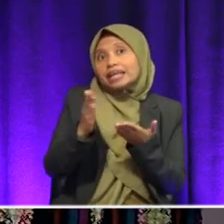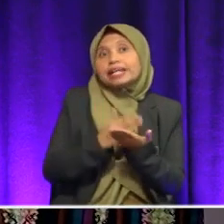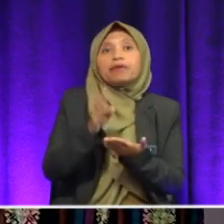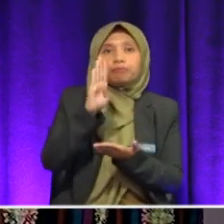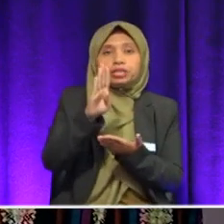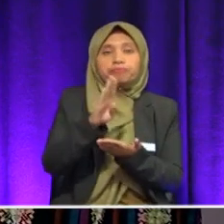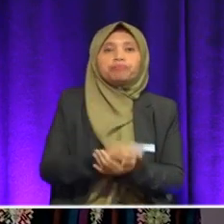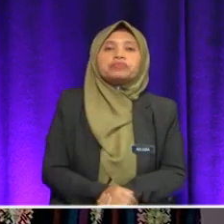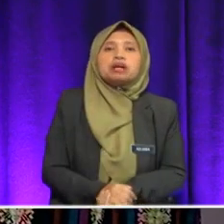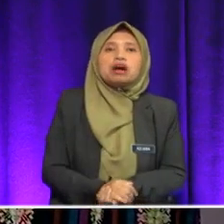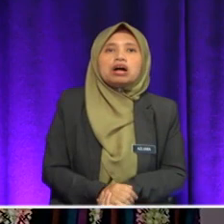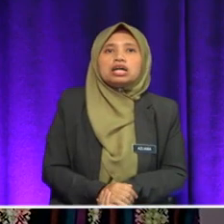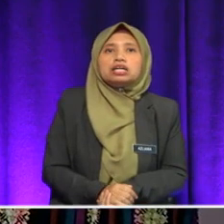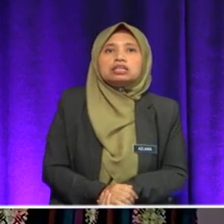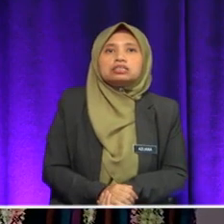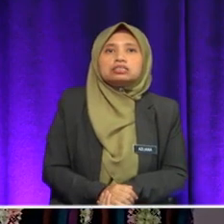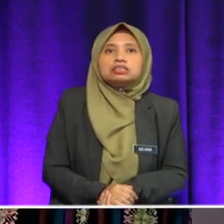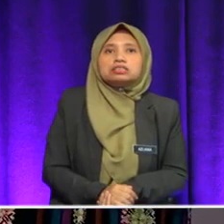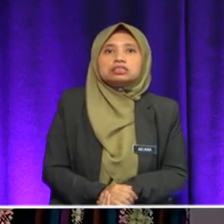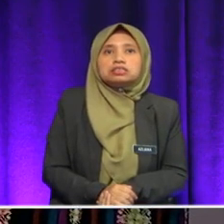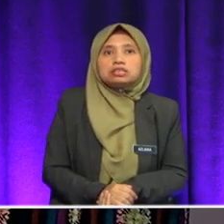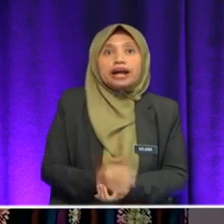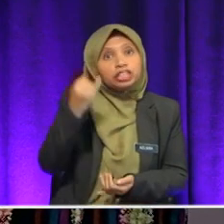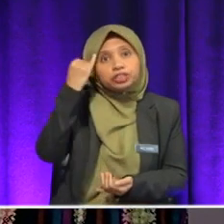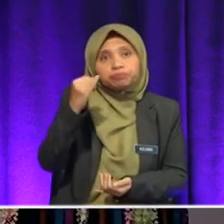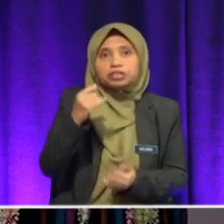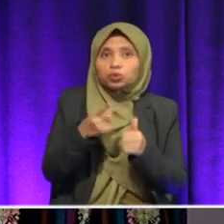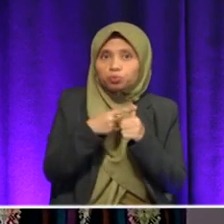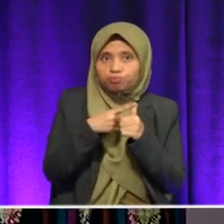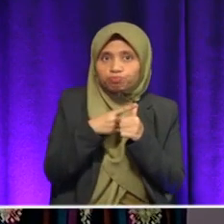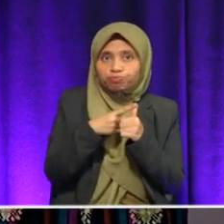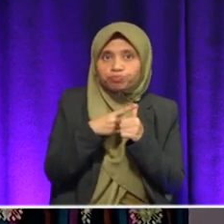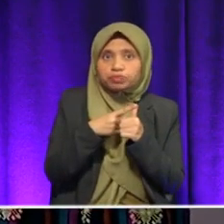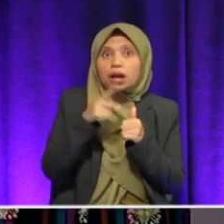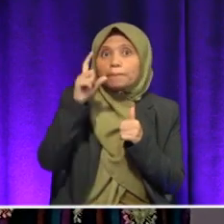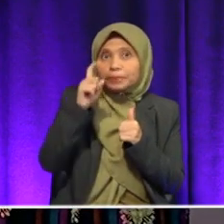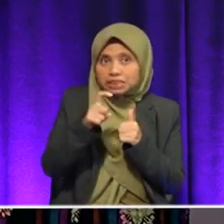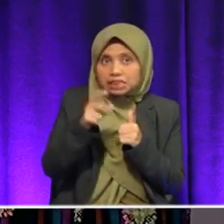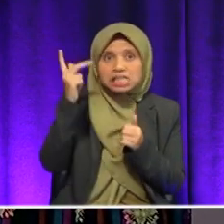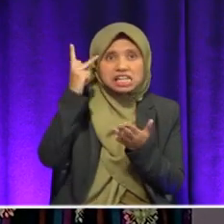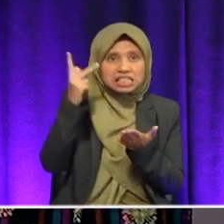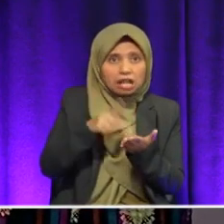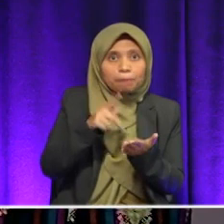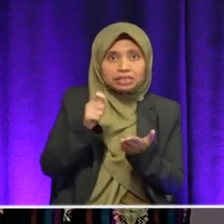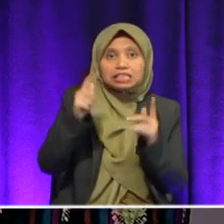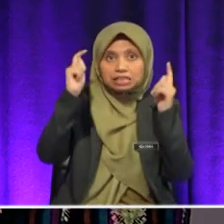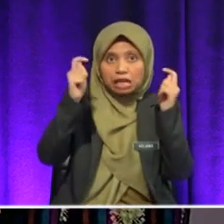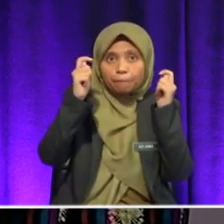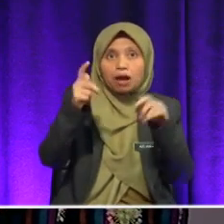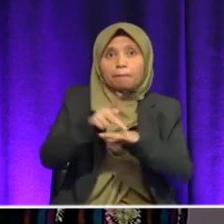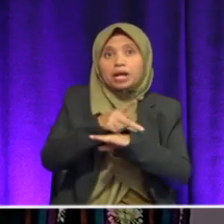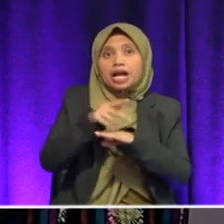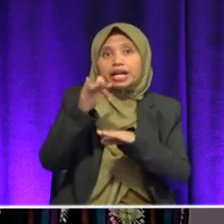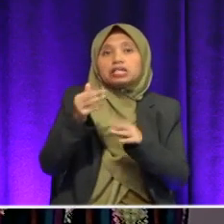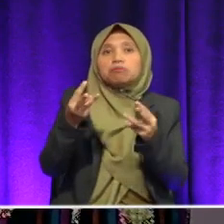jadi antara tipsnya ya ini yang pertama adalah mesti final pasti tema pakaian yang